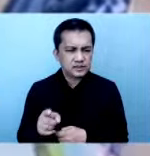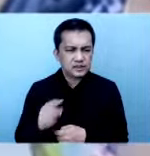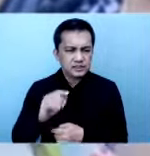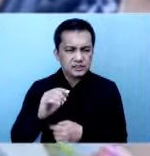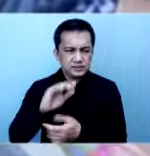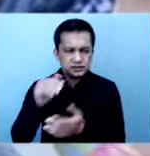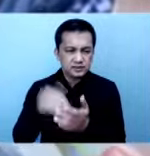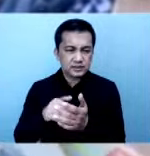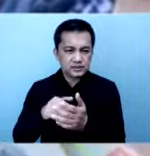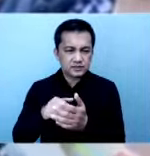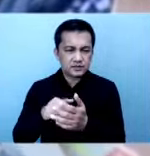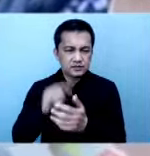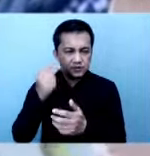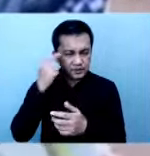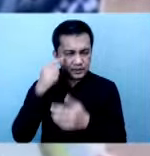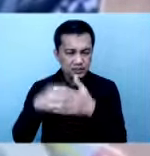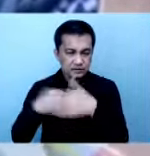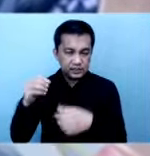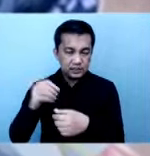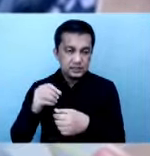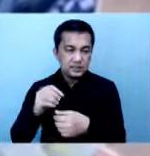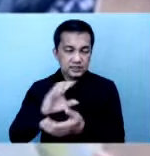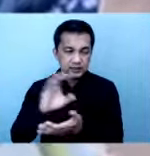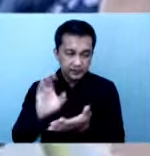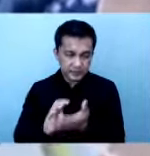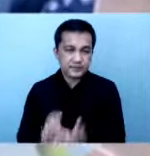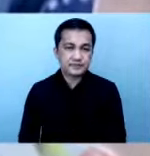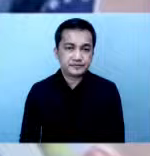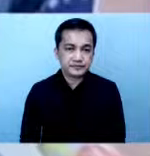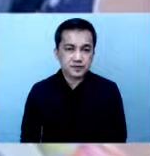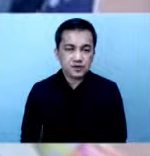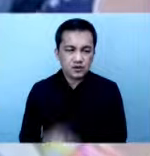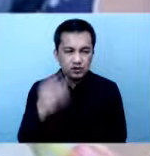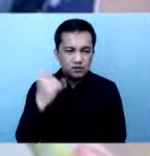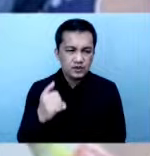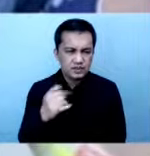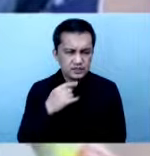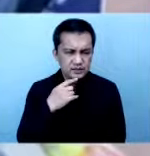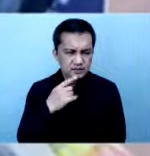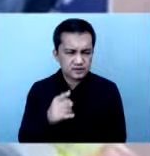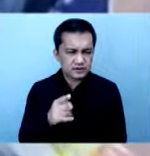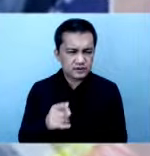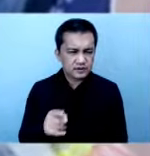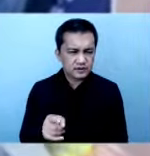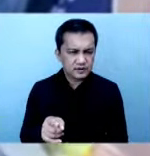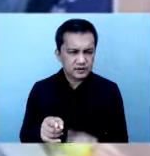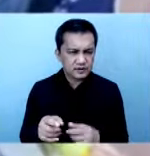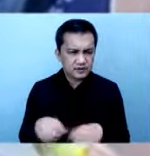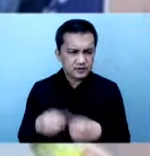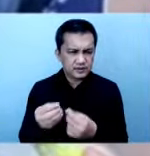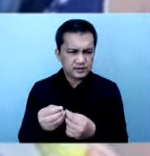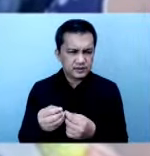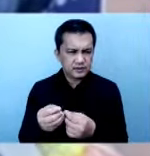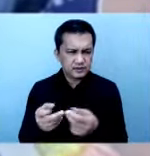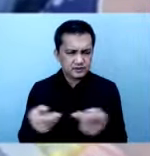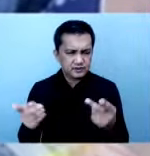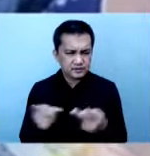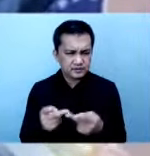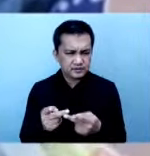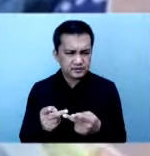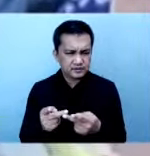outside of the capital. Okay. Para po matagaan ang lain nga lugar o chance